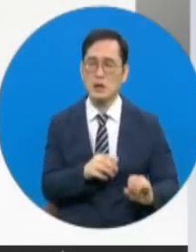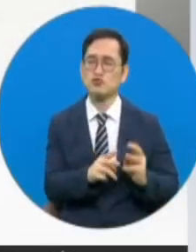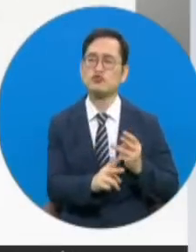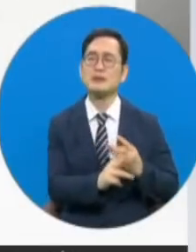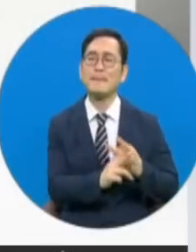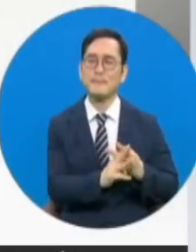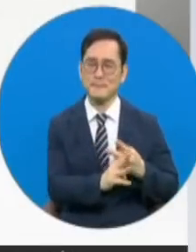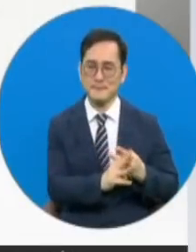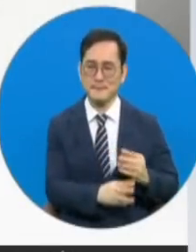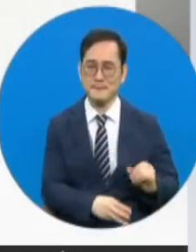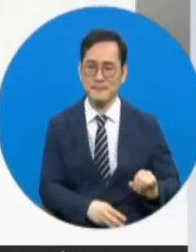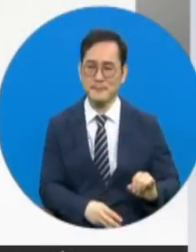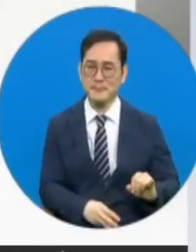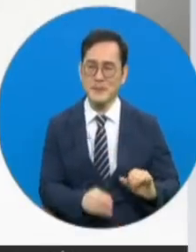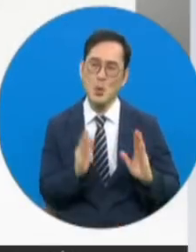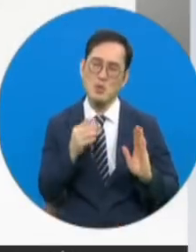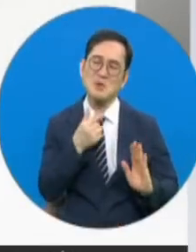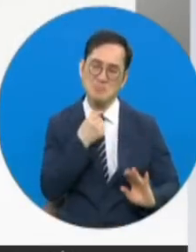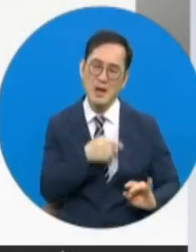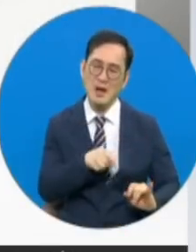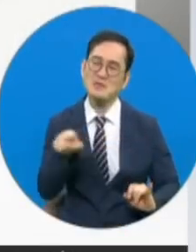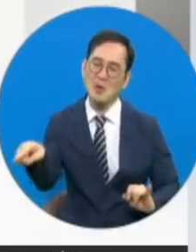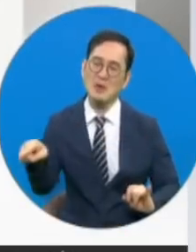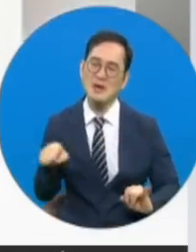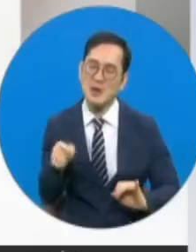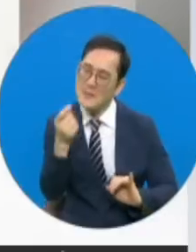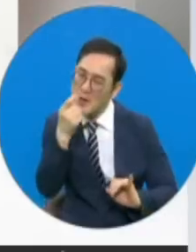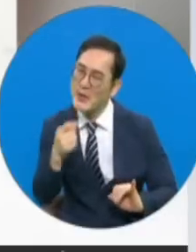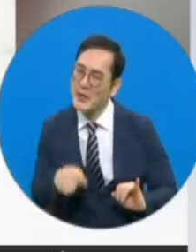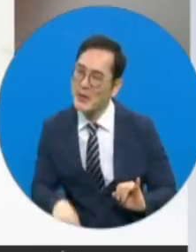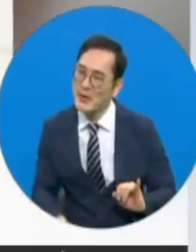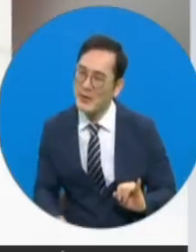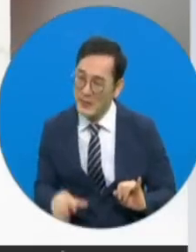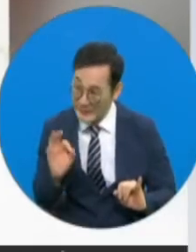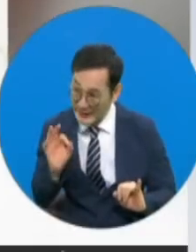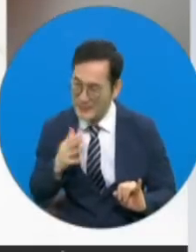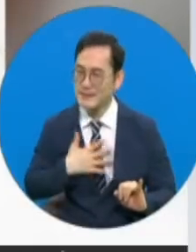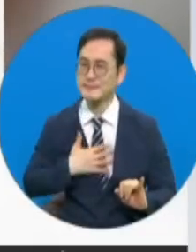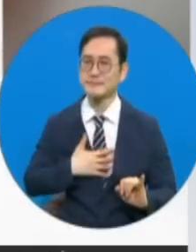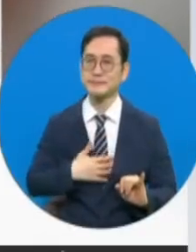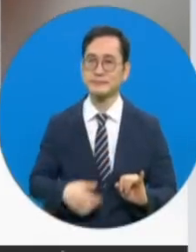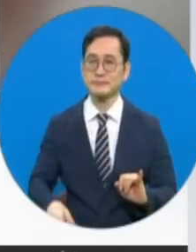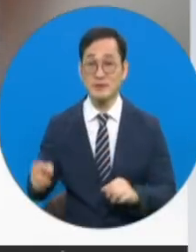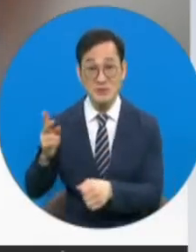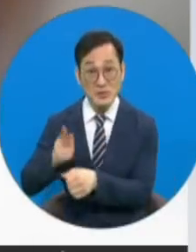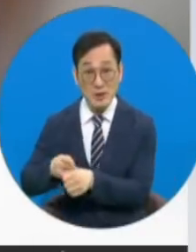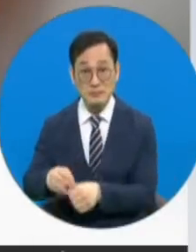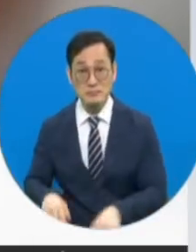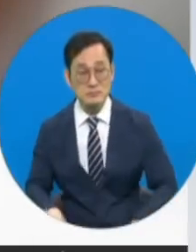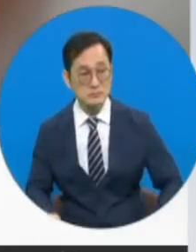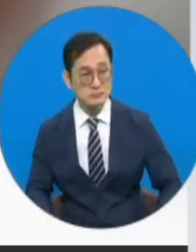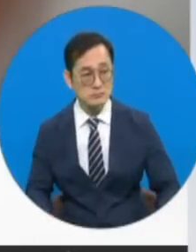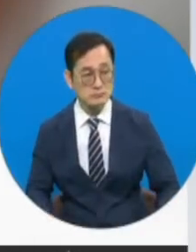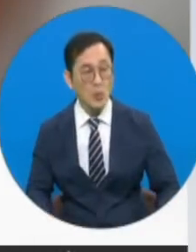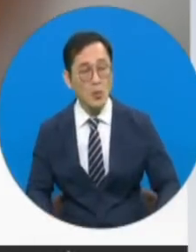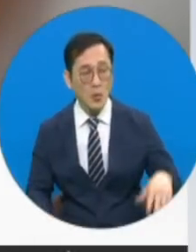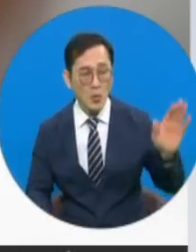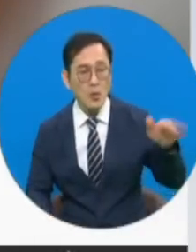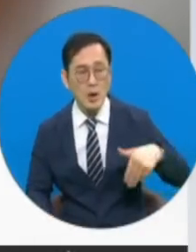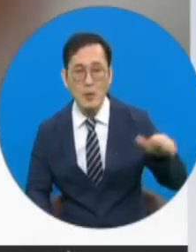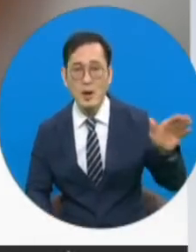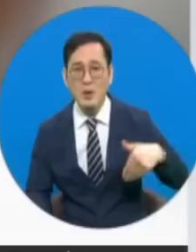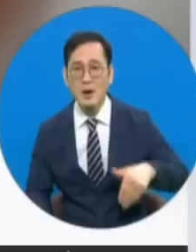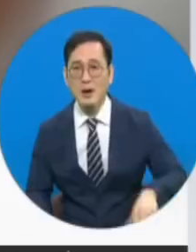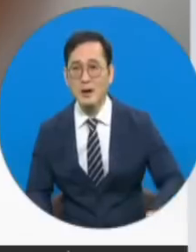3인데 과외를 받고 싶다 해갖고 이제 접근을 한 거예요 그러면요 과외 선생님 입장에서는 한미라도 더